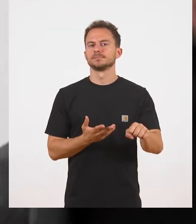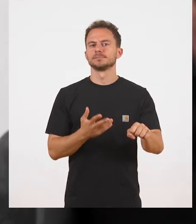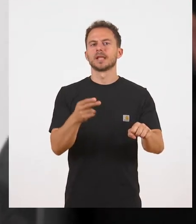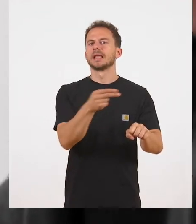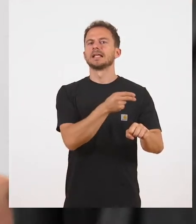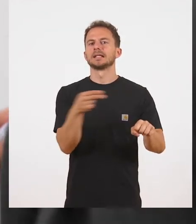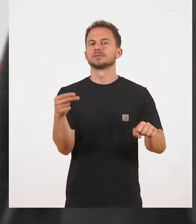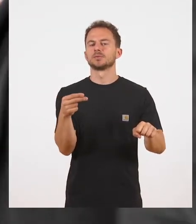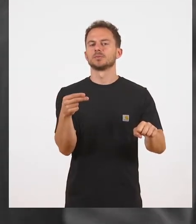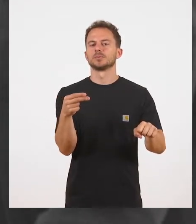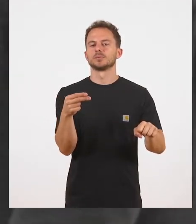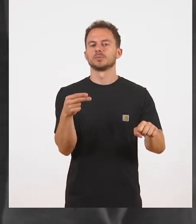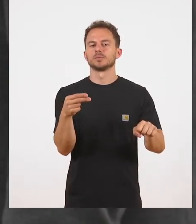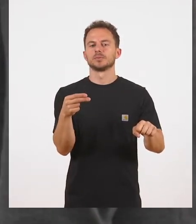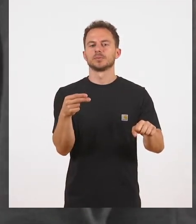είναι